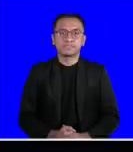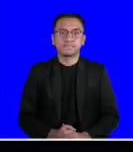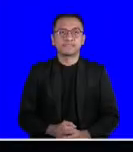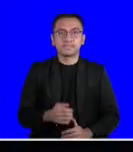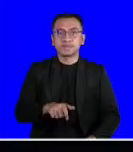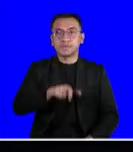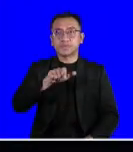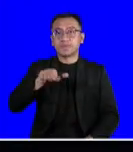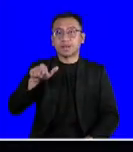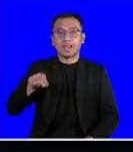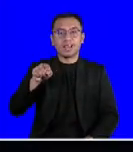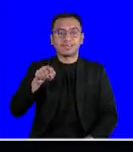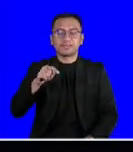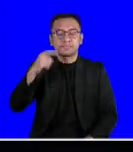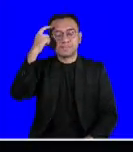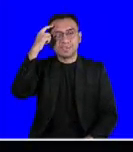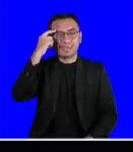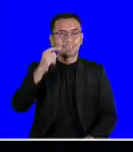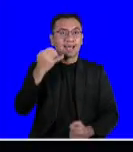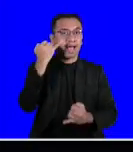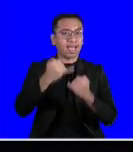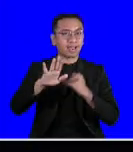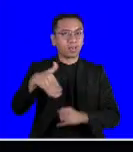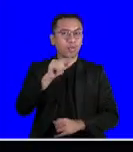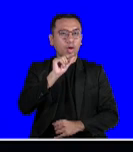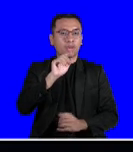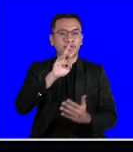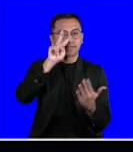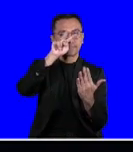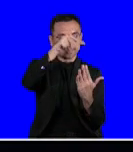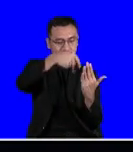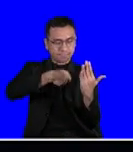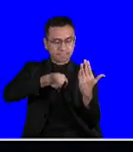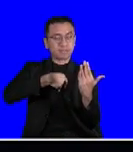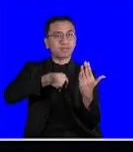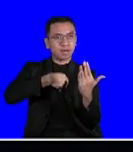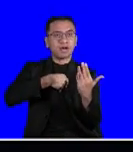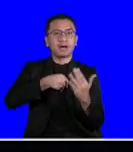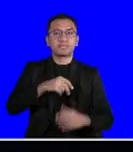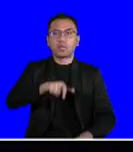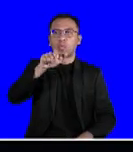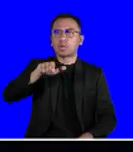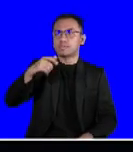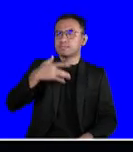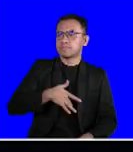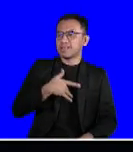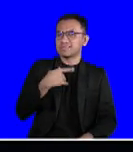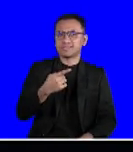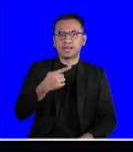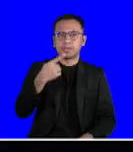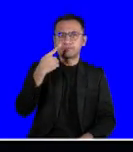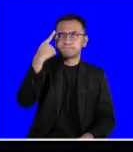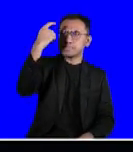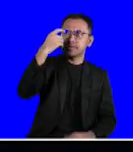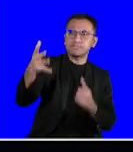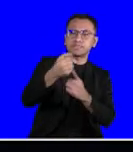Sebagian orang menjadikan penghujung tahun sebagai momen refleksi diri. Banyak orang merasa belum bisa mencapai keinginannya di tahun